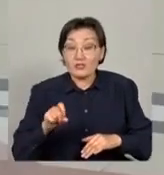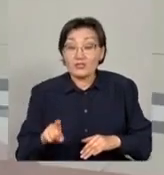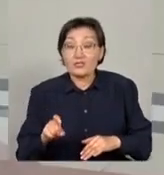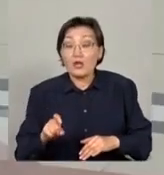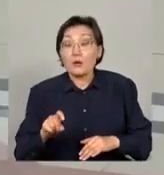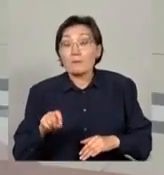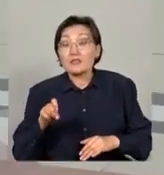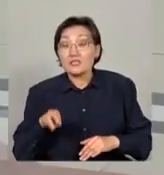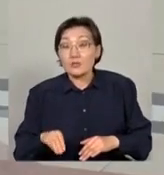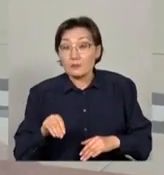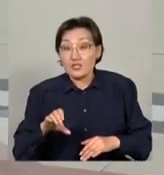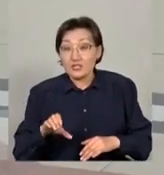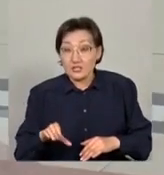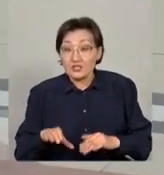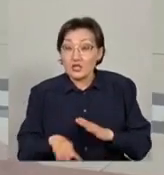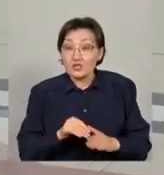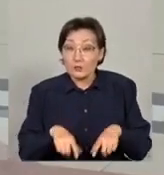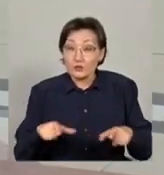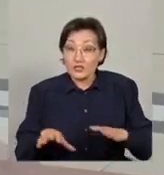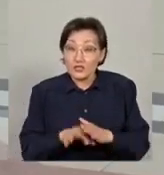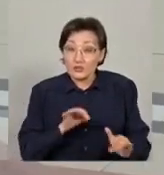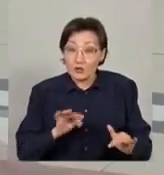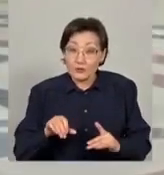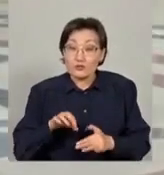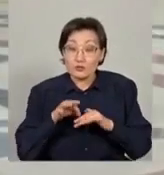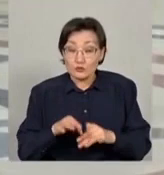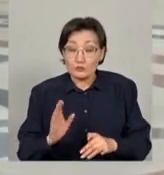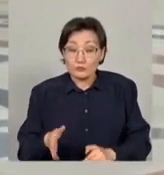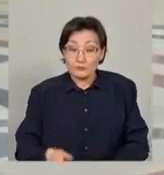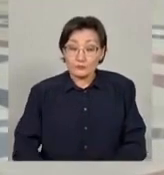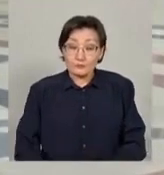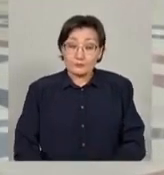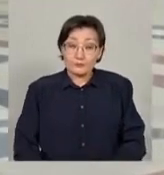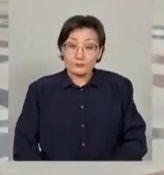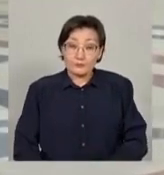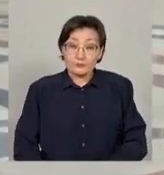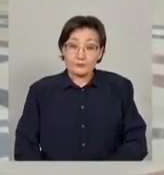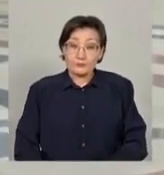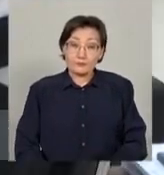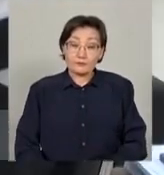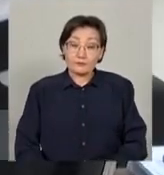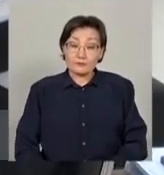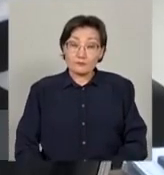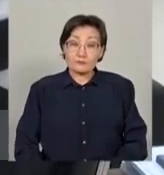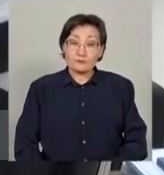мәслихат депутаттарының сайлауы өтеді. Өмір Серікбекұлы, Ринат Өтеев, Алматы телеарнасы, Астана.